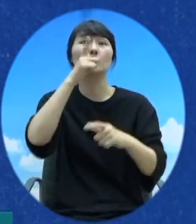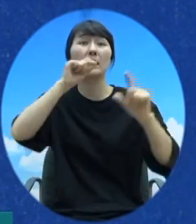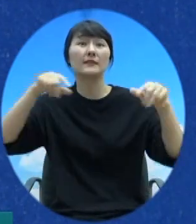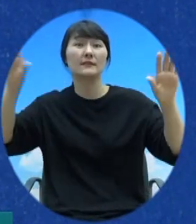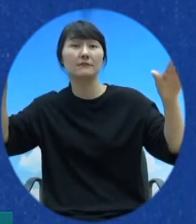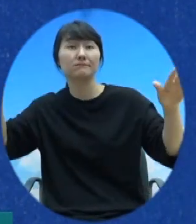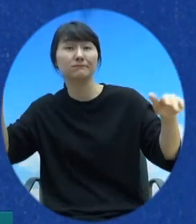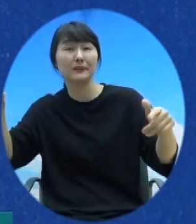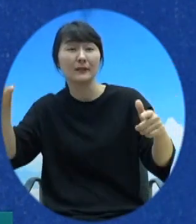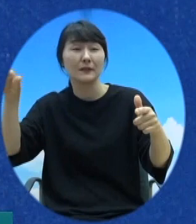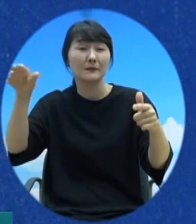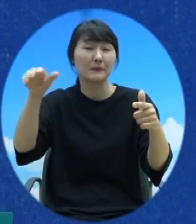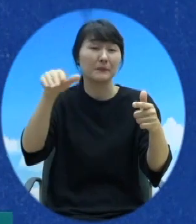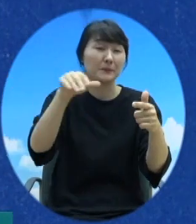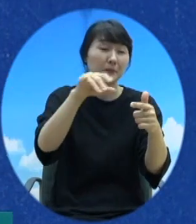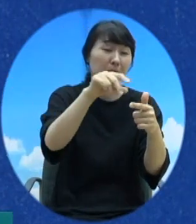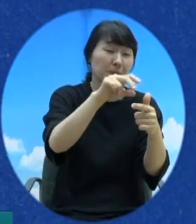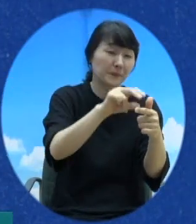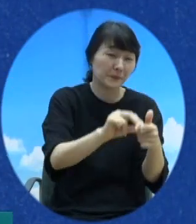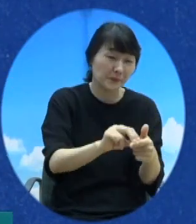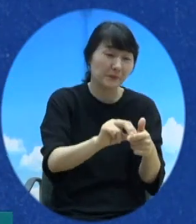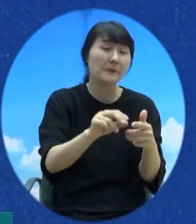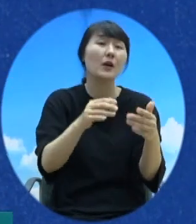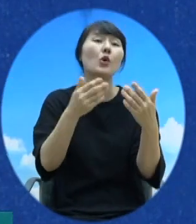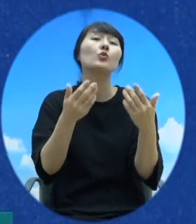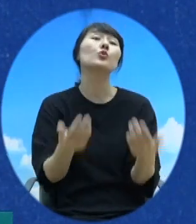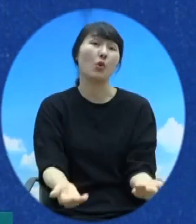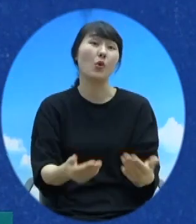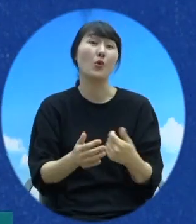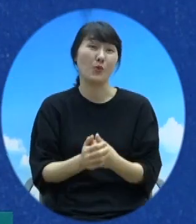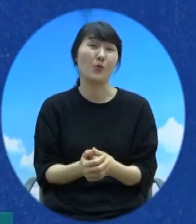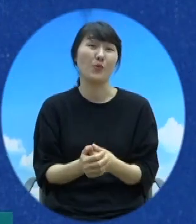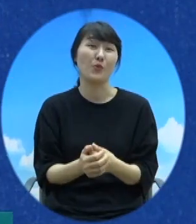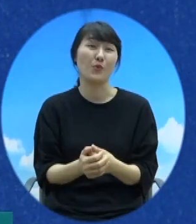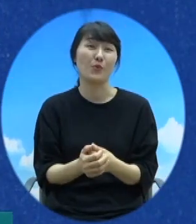가지에 깃들여 쉼을 얻더라.